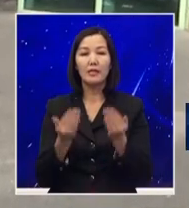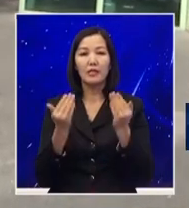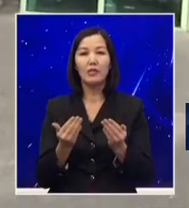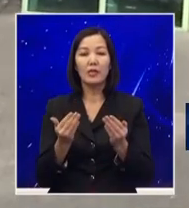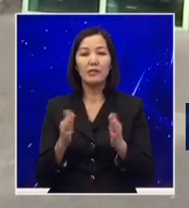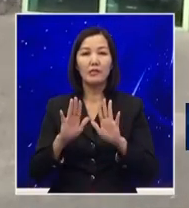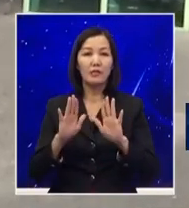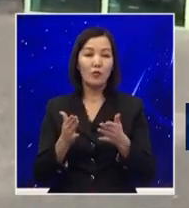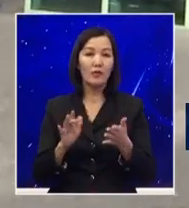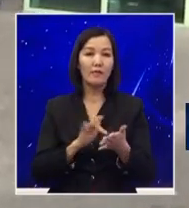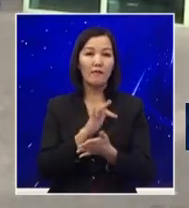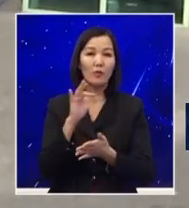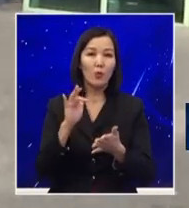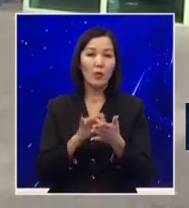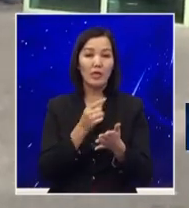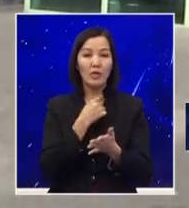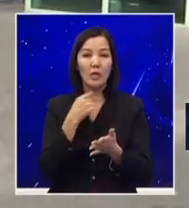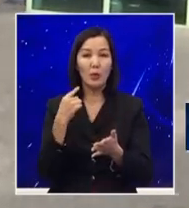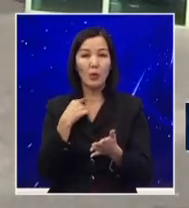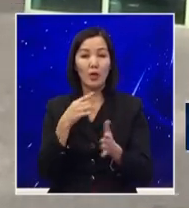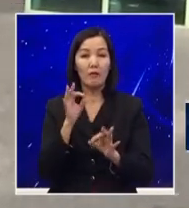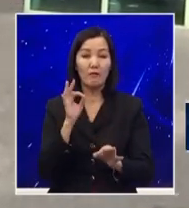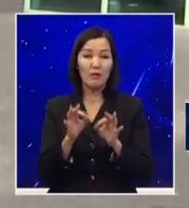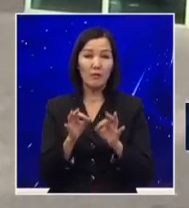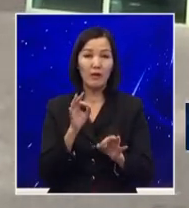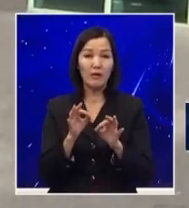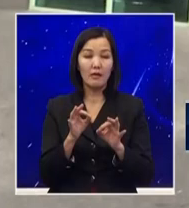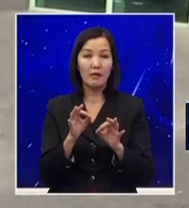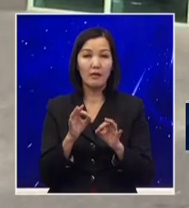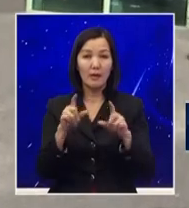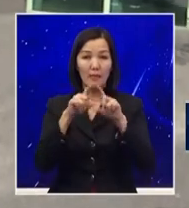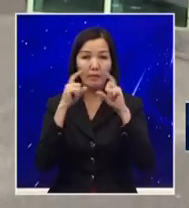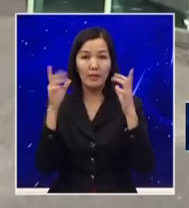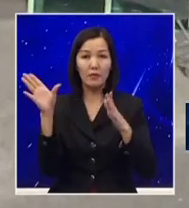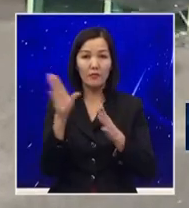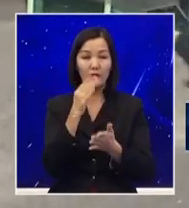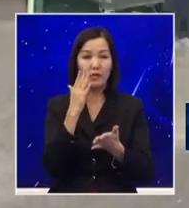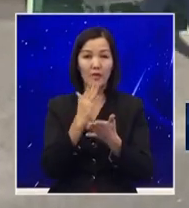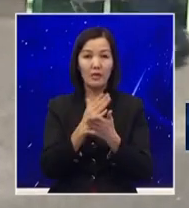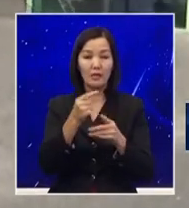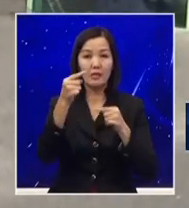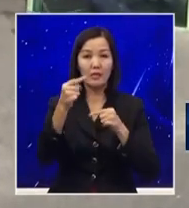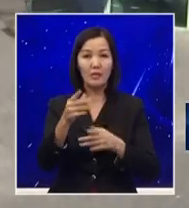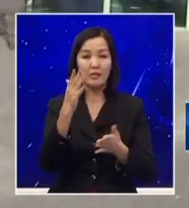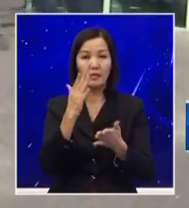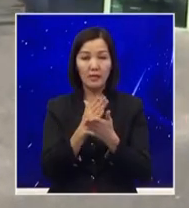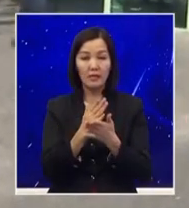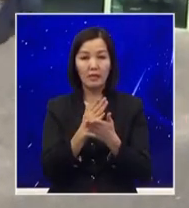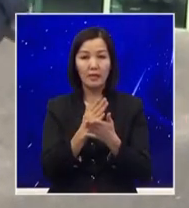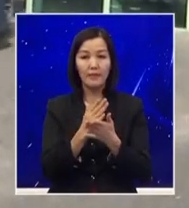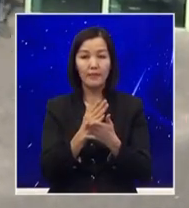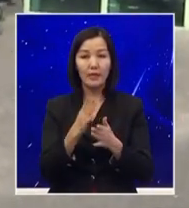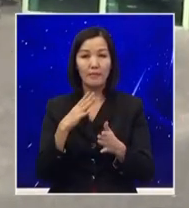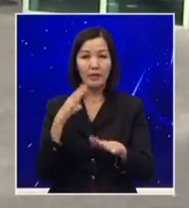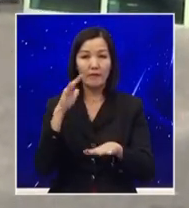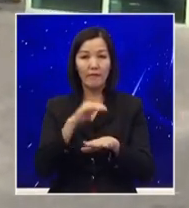городе нормальная, соблюдается масочный режим, дистанция везде. Вместе с тем были